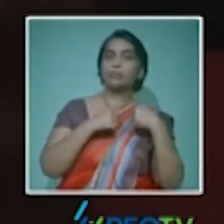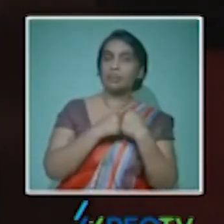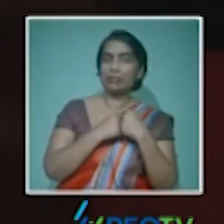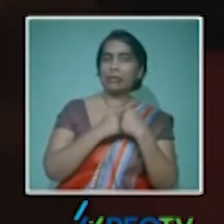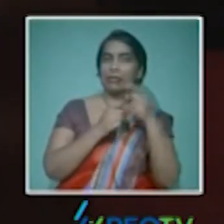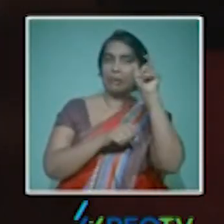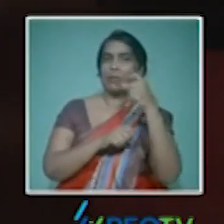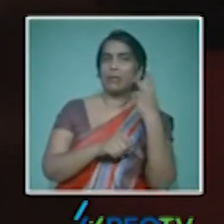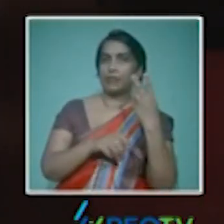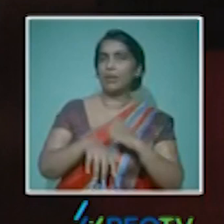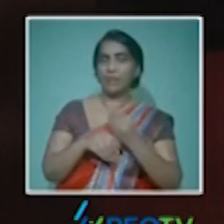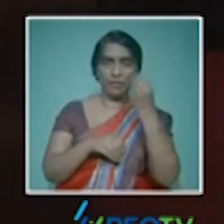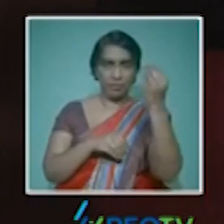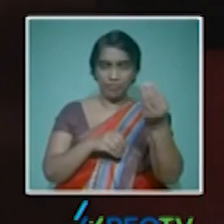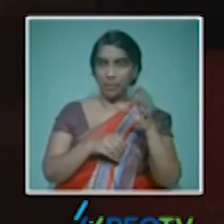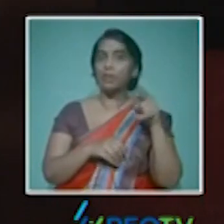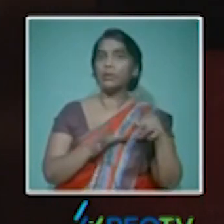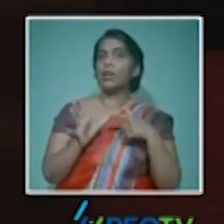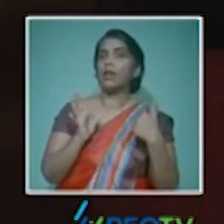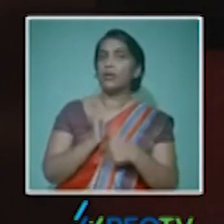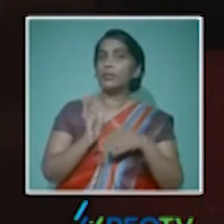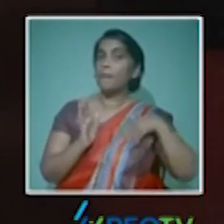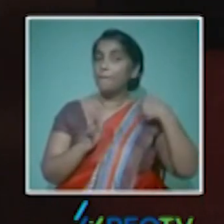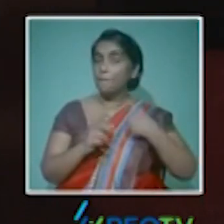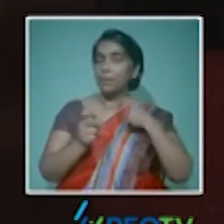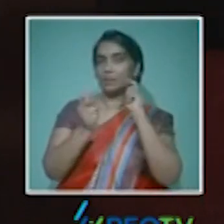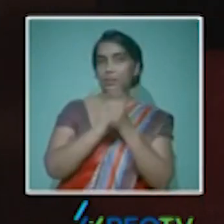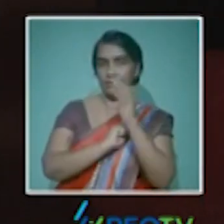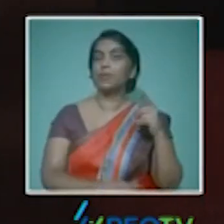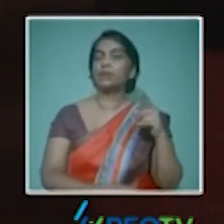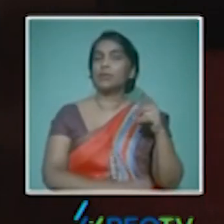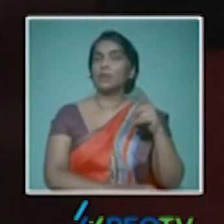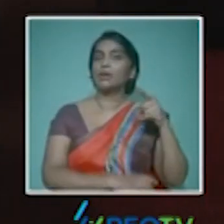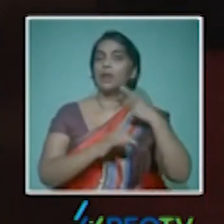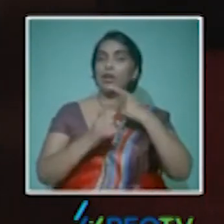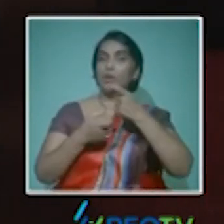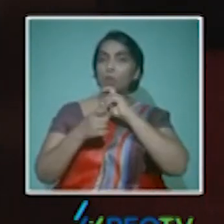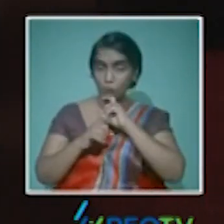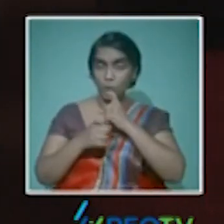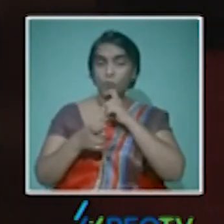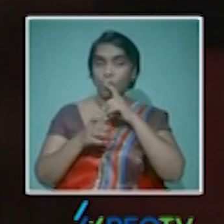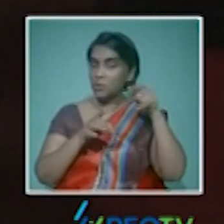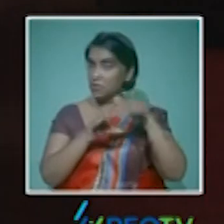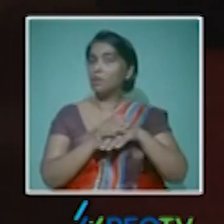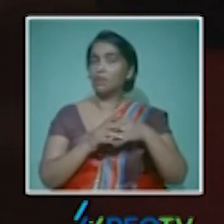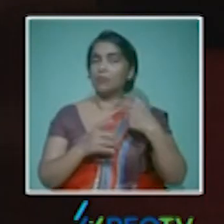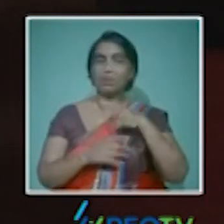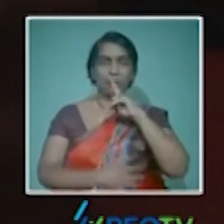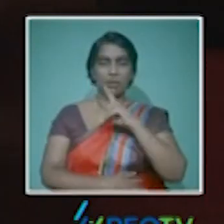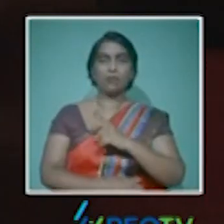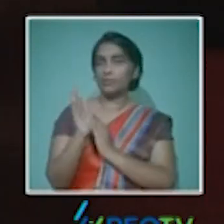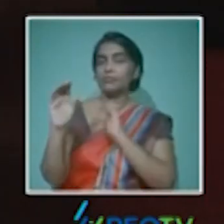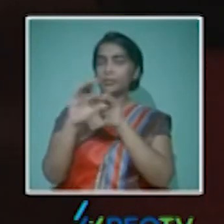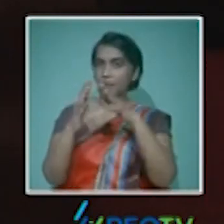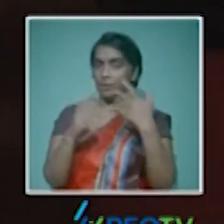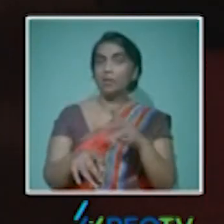කීප දෙනෙක්ට අවස්ථාව ලබා දීම සඳහා මේ පනතේ ප්‍රධාන සංශෝධනයක් බවට පරිවර්තනය වෙනවා. ශ්‍රේෂ්ඨාධිකරණයේ විසින් අපිට යෝජනා කරනවා සංශෝධන